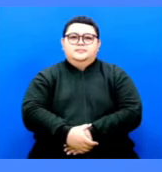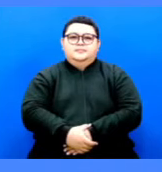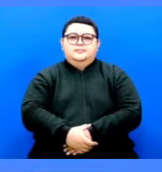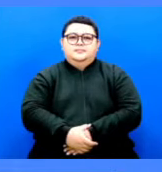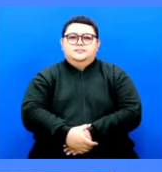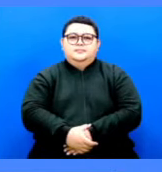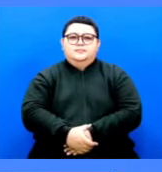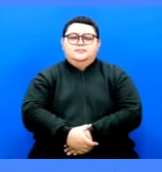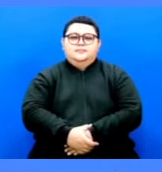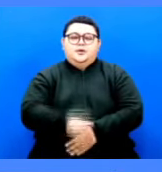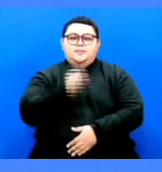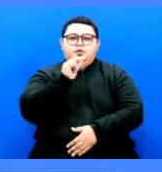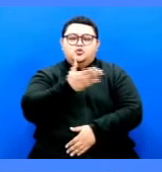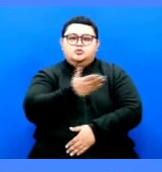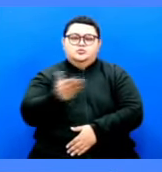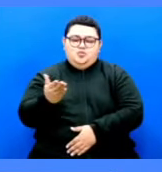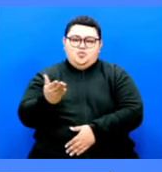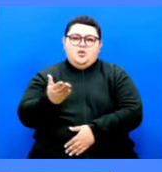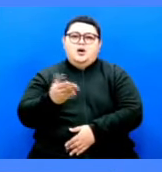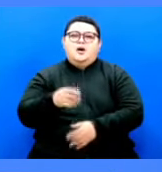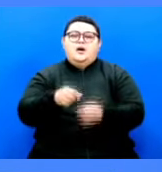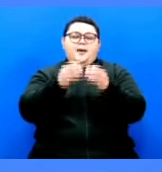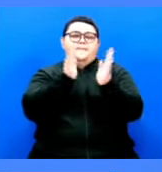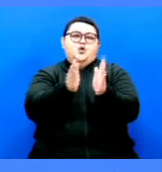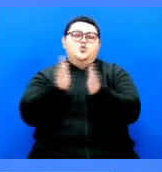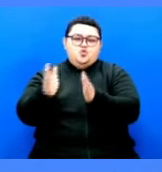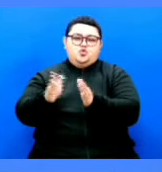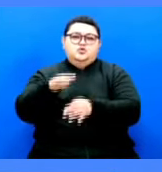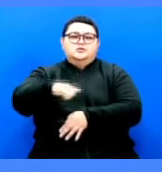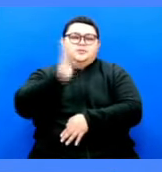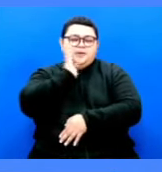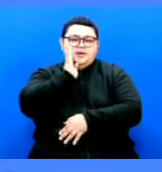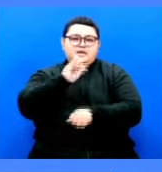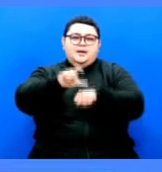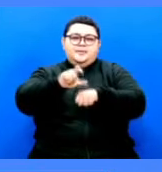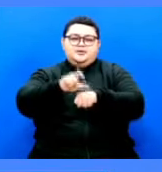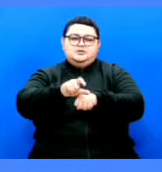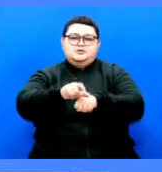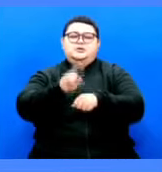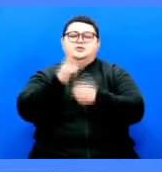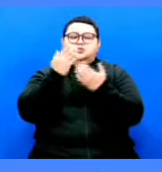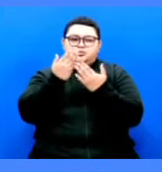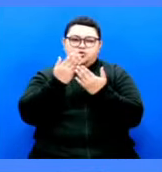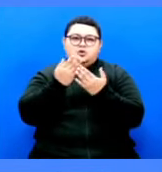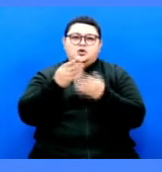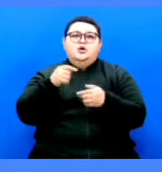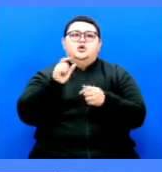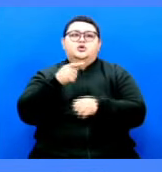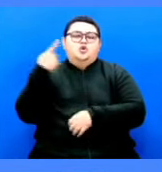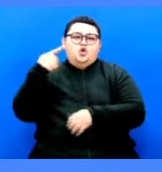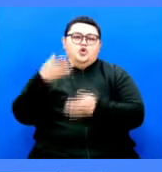pengurus remaja masjid, semoga apa yang diberikan selama ini kepada bangsa dan negara tolong